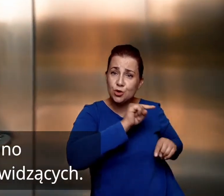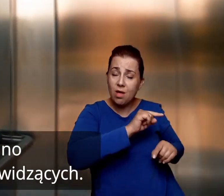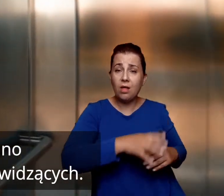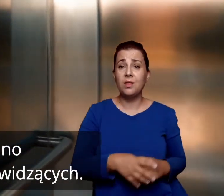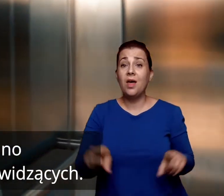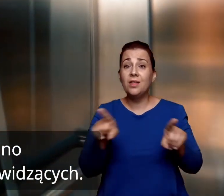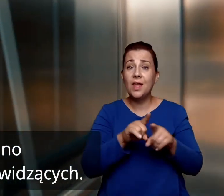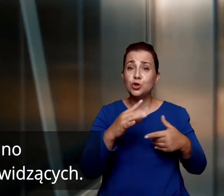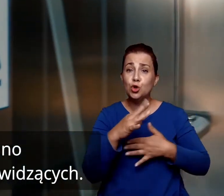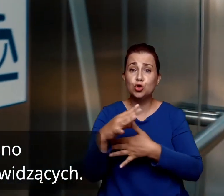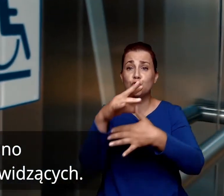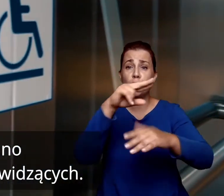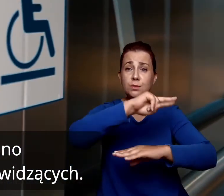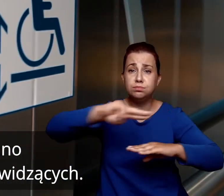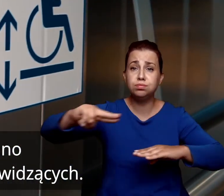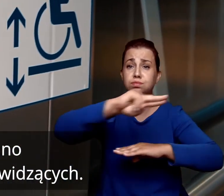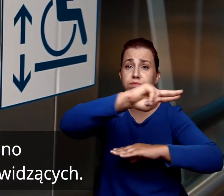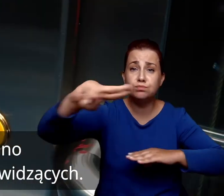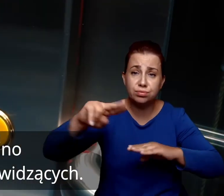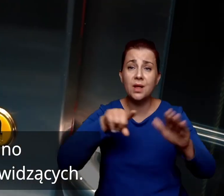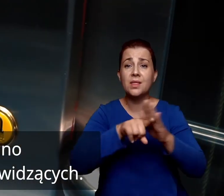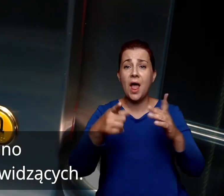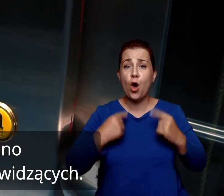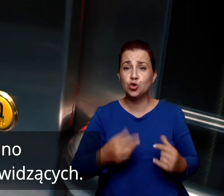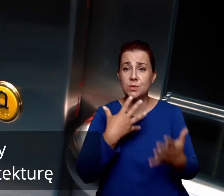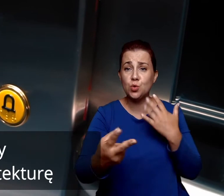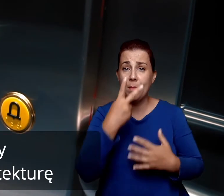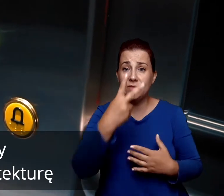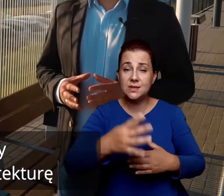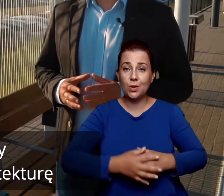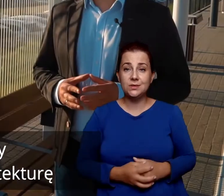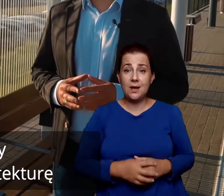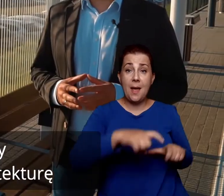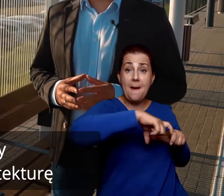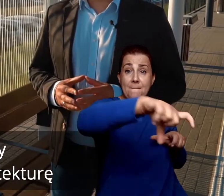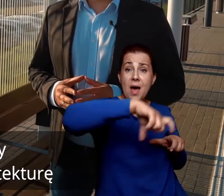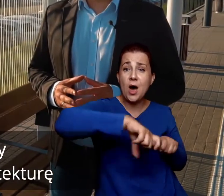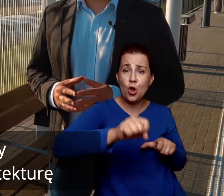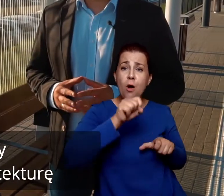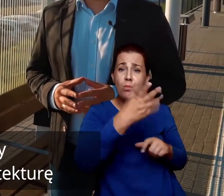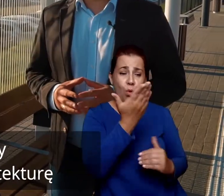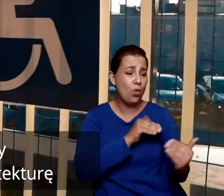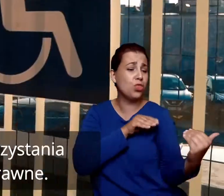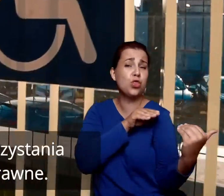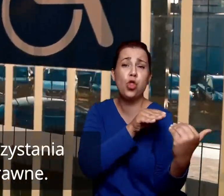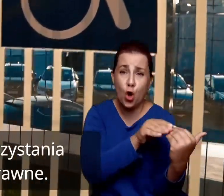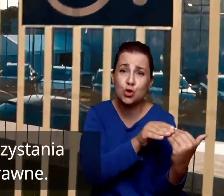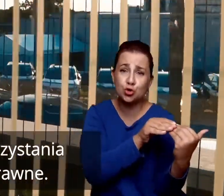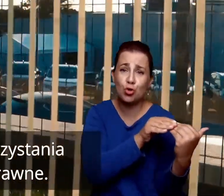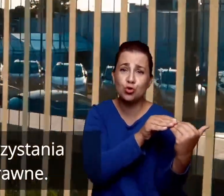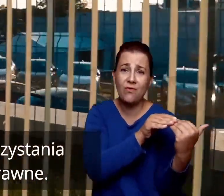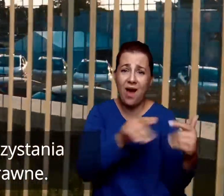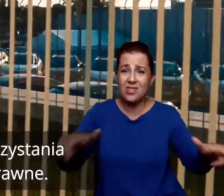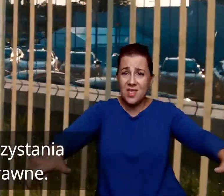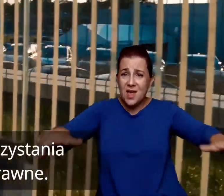schodach oznakowanie dla osób niedowidzących. Na peronach mamy dostosowaną małą architekturę również